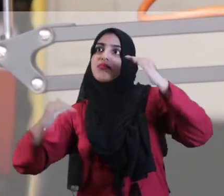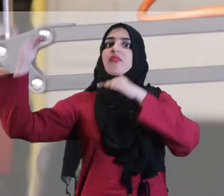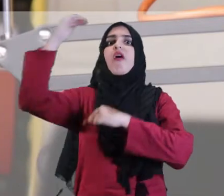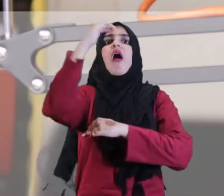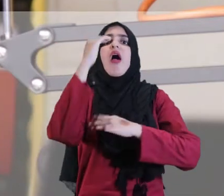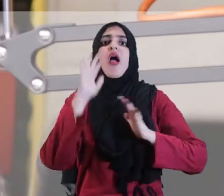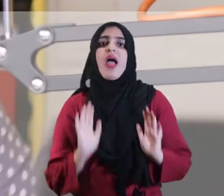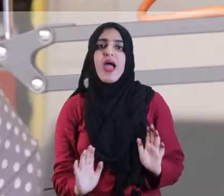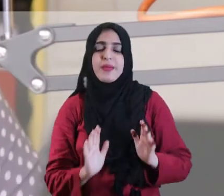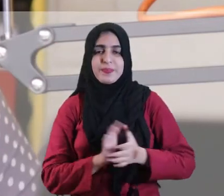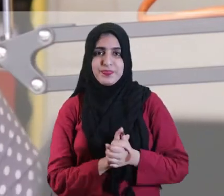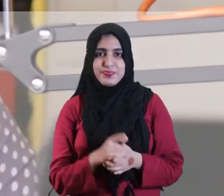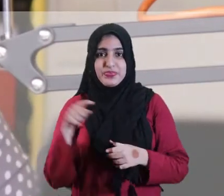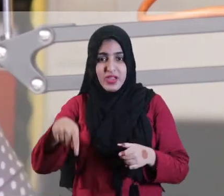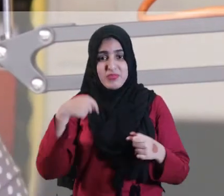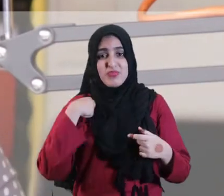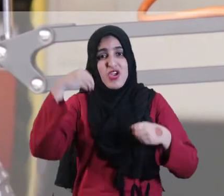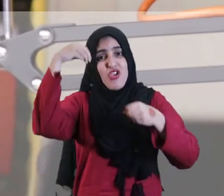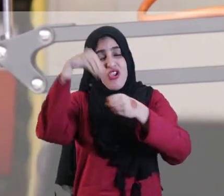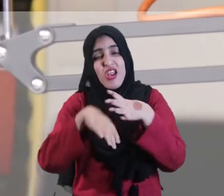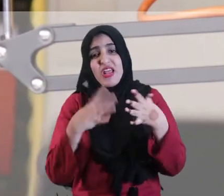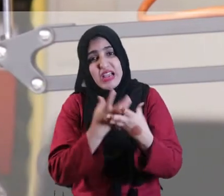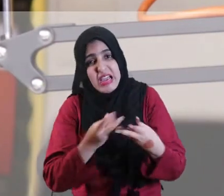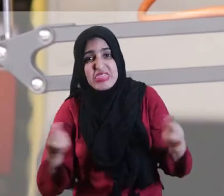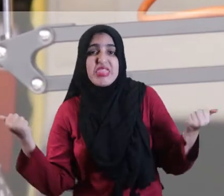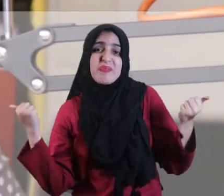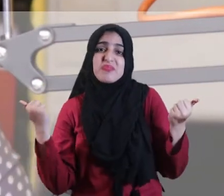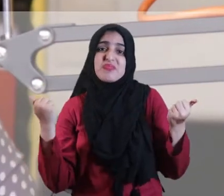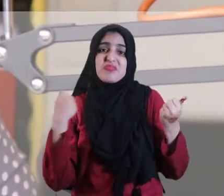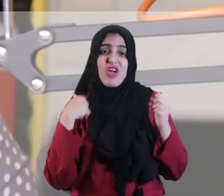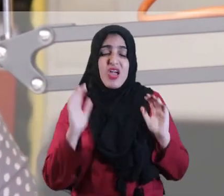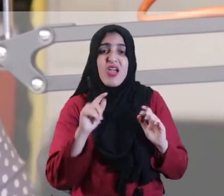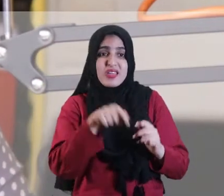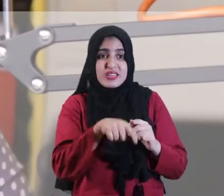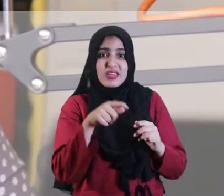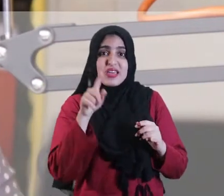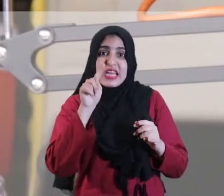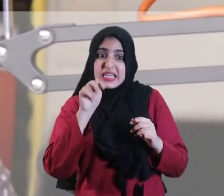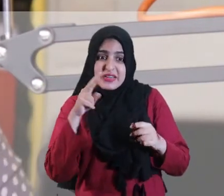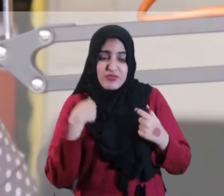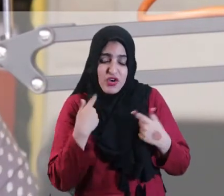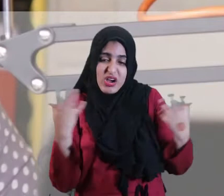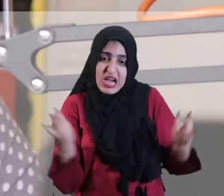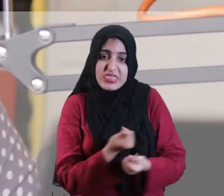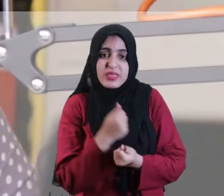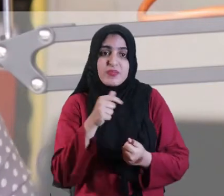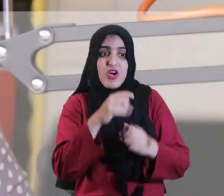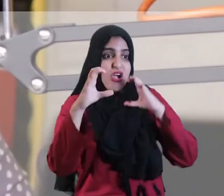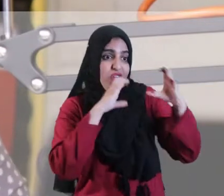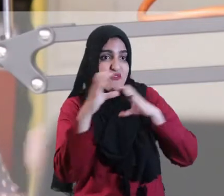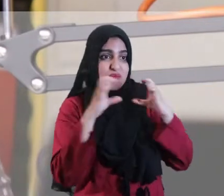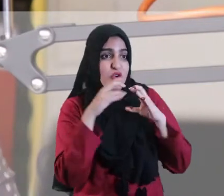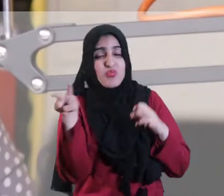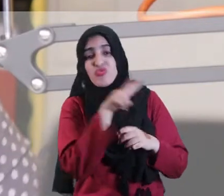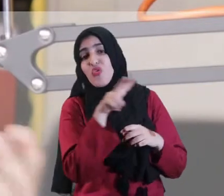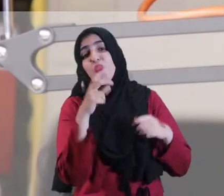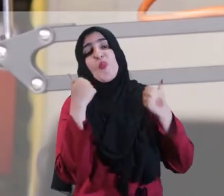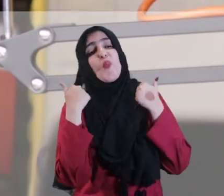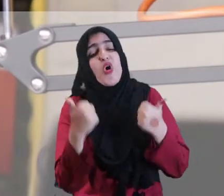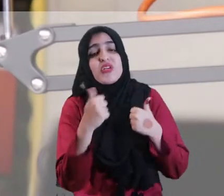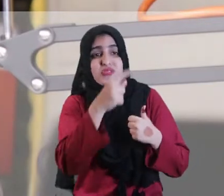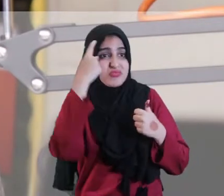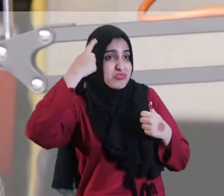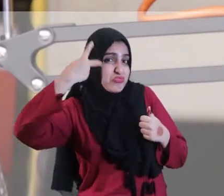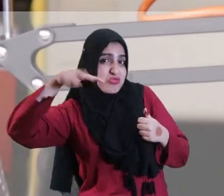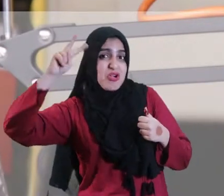subscribe to The Amazing ब्लूटूथ हाउ टो क्रिएट ए बर्ड गेम शुरू यह